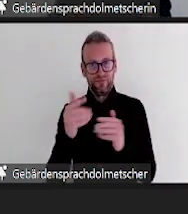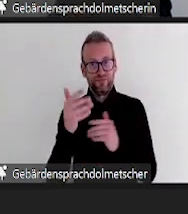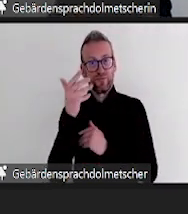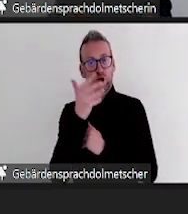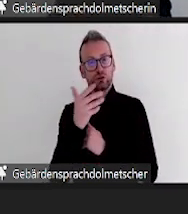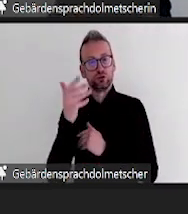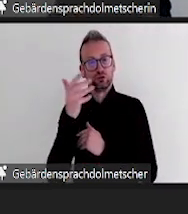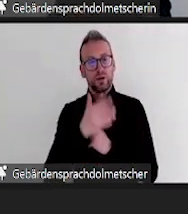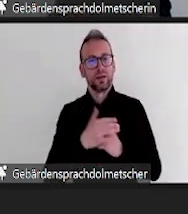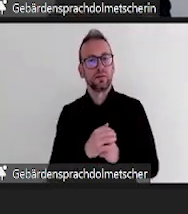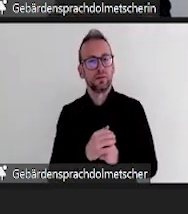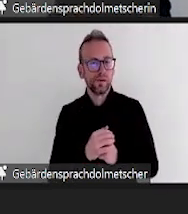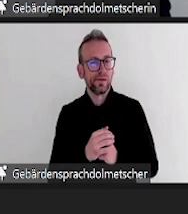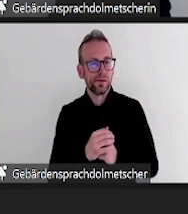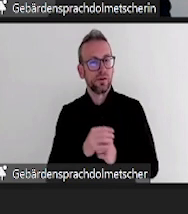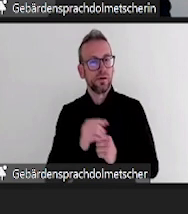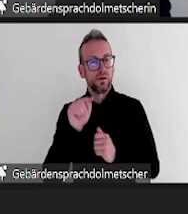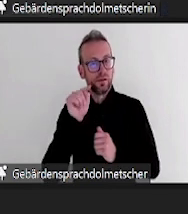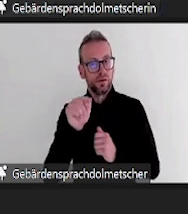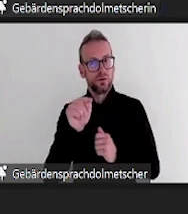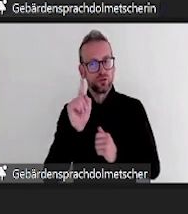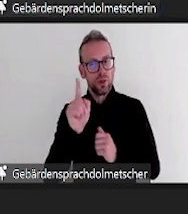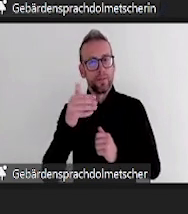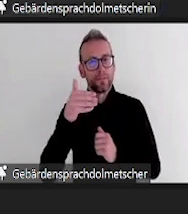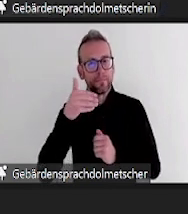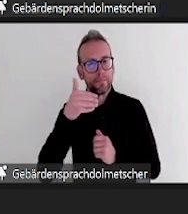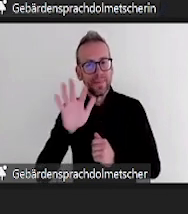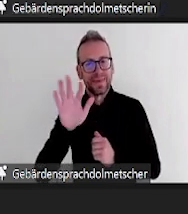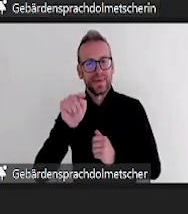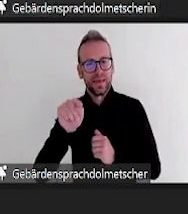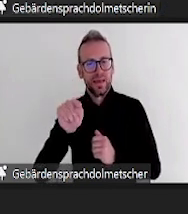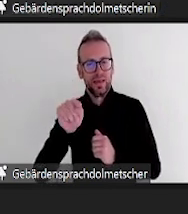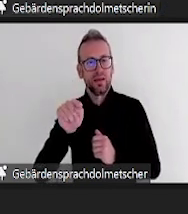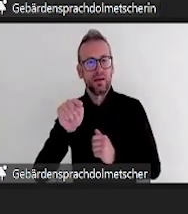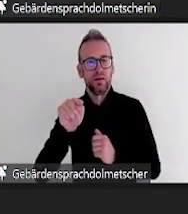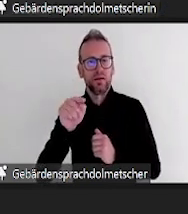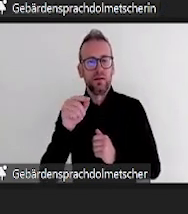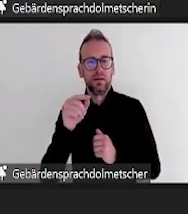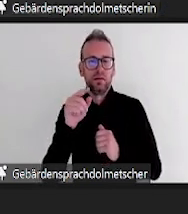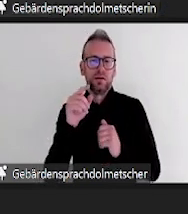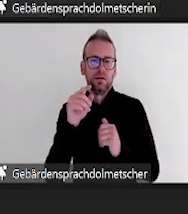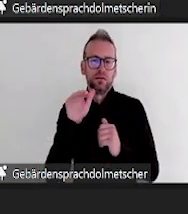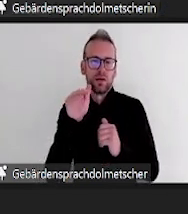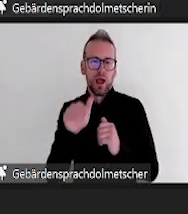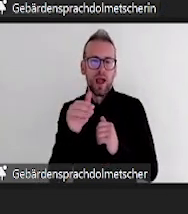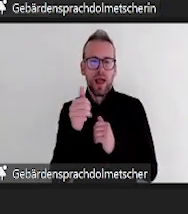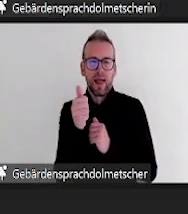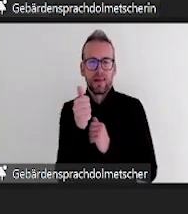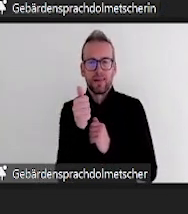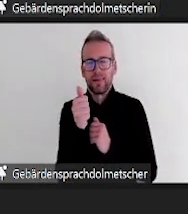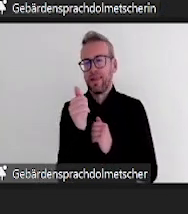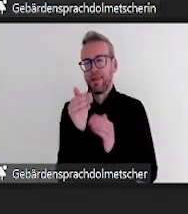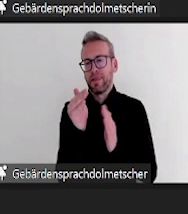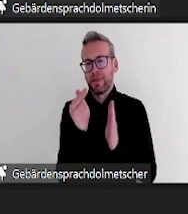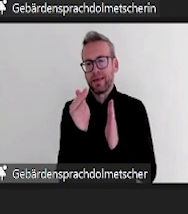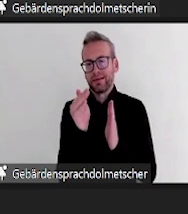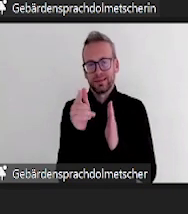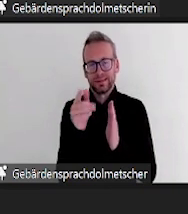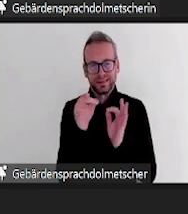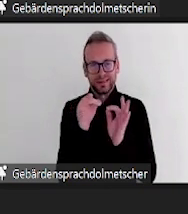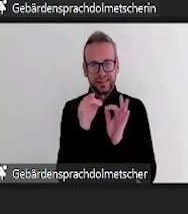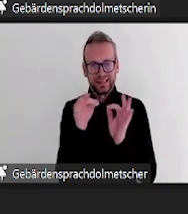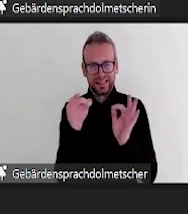ausführlichere Beschreibung mit dieser fachlichen Perspektive. Häufig gibt es aber ja eine Aufgabe, ein konkretes Lernziel,